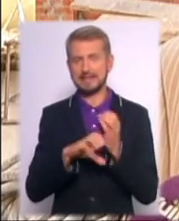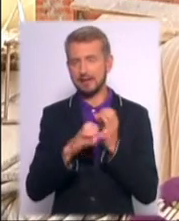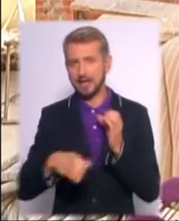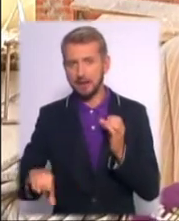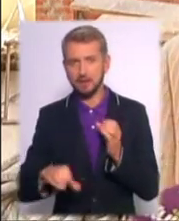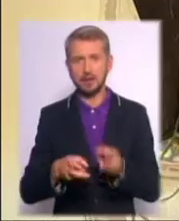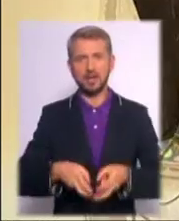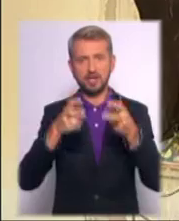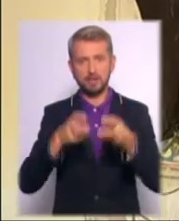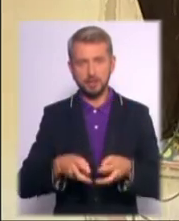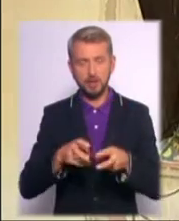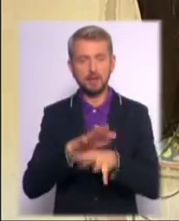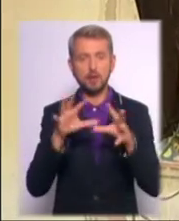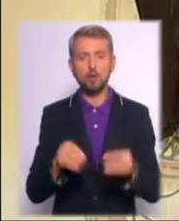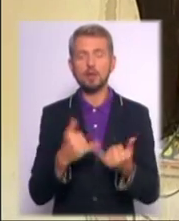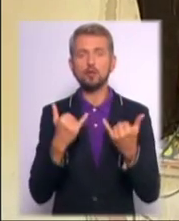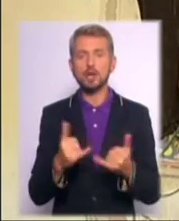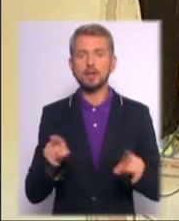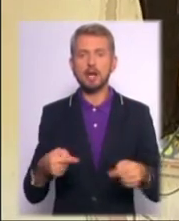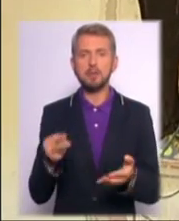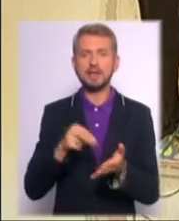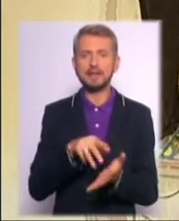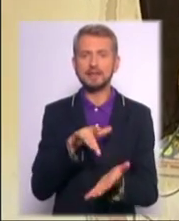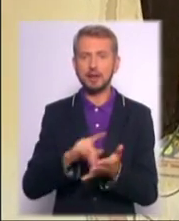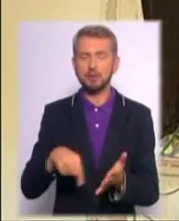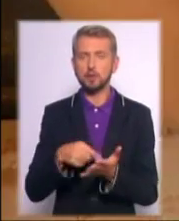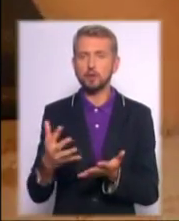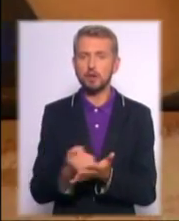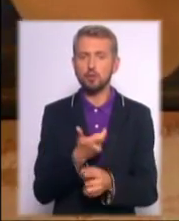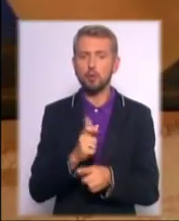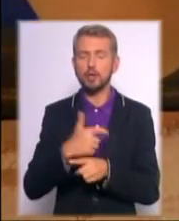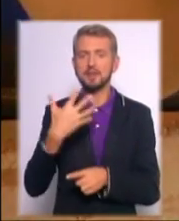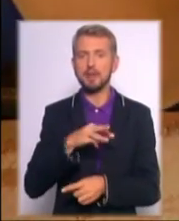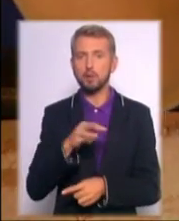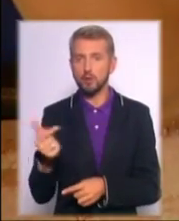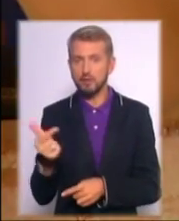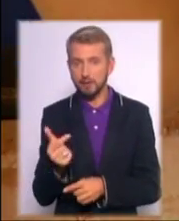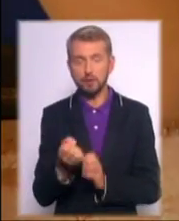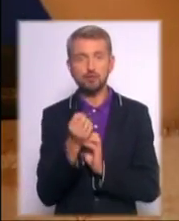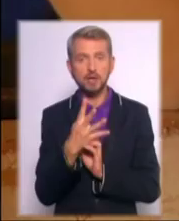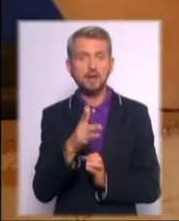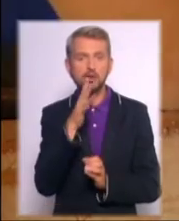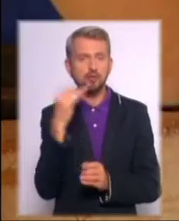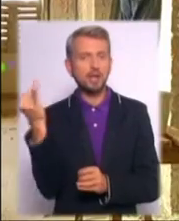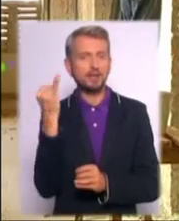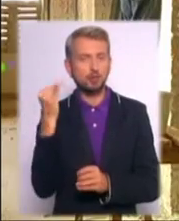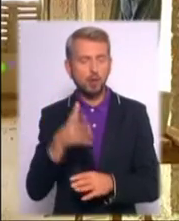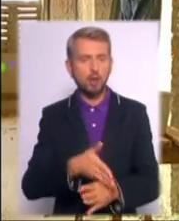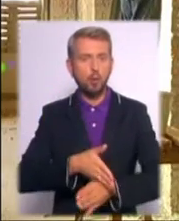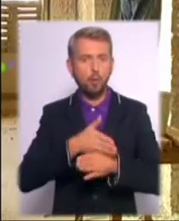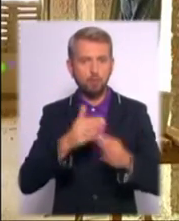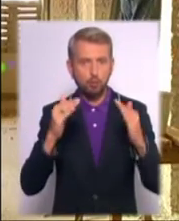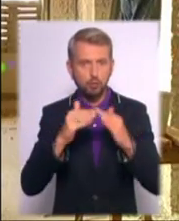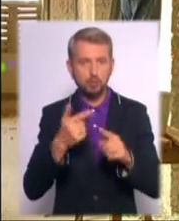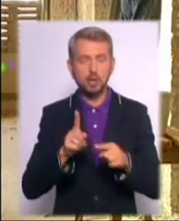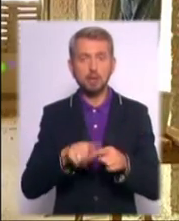ліфтового обладнання. Загалом на сучасний реабілітаційний центр місто знайшло понад 50 мільйонів гривень. 14-річна історія довгобуду, на який так довго